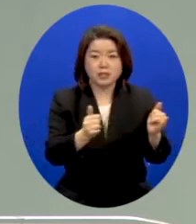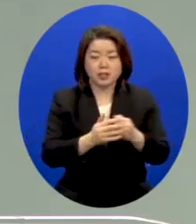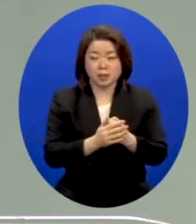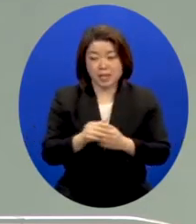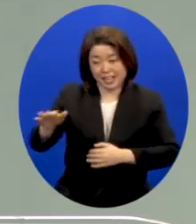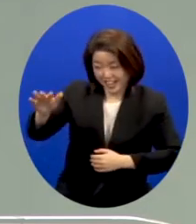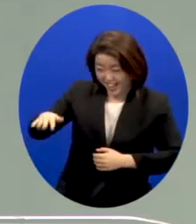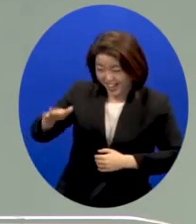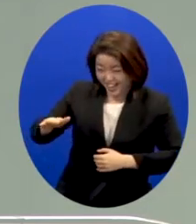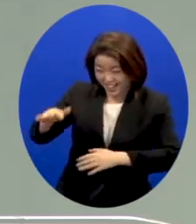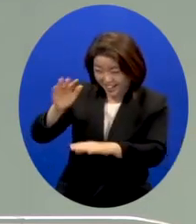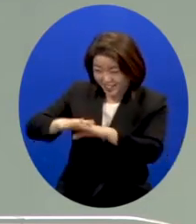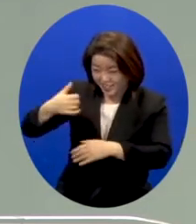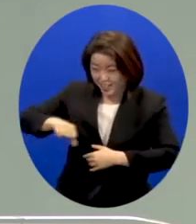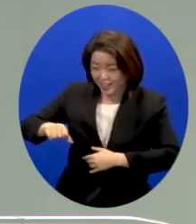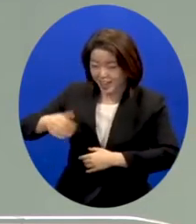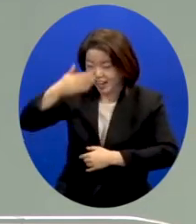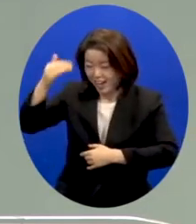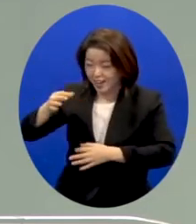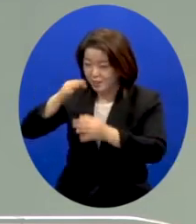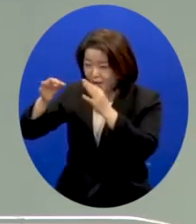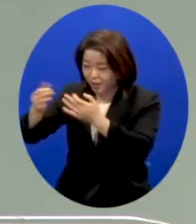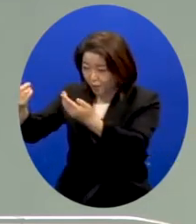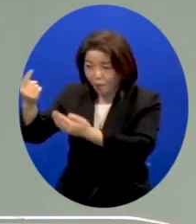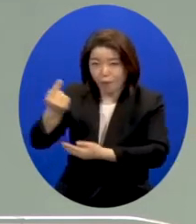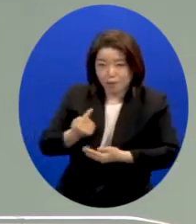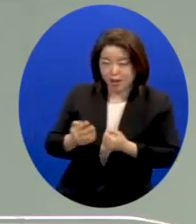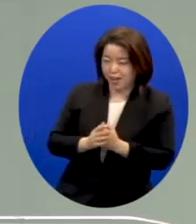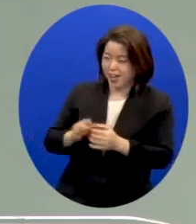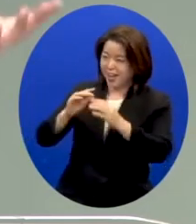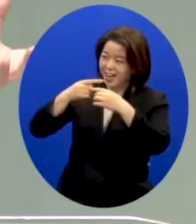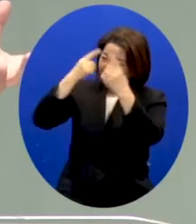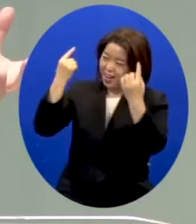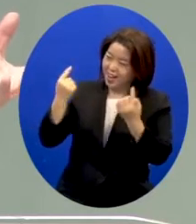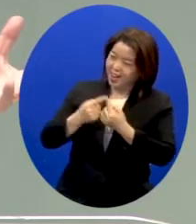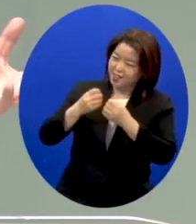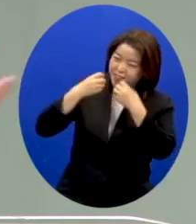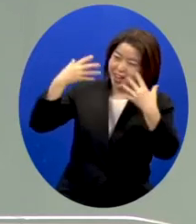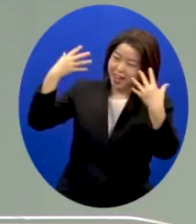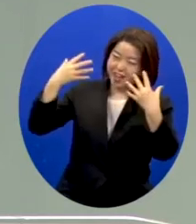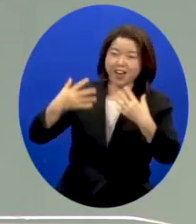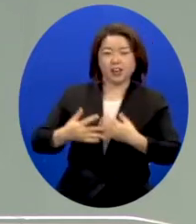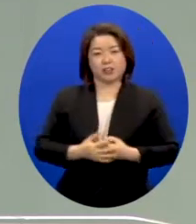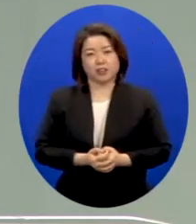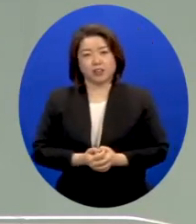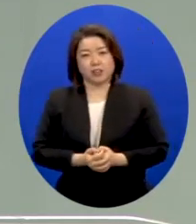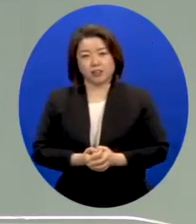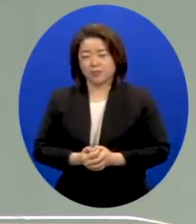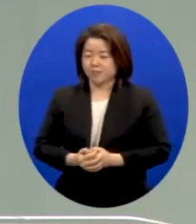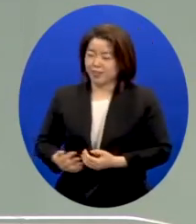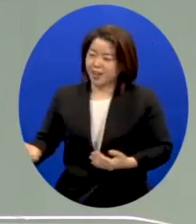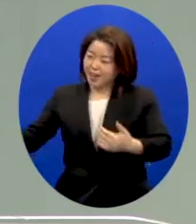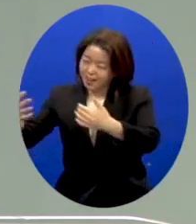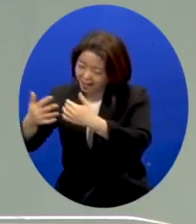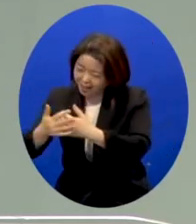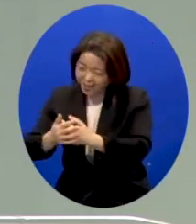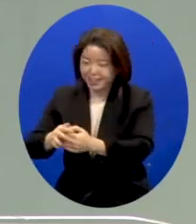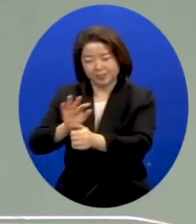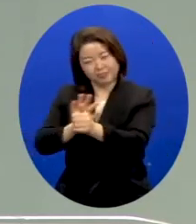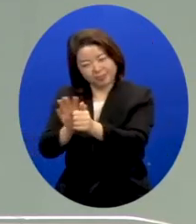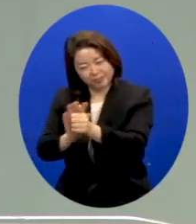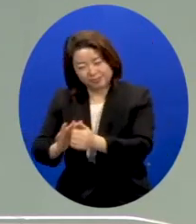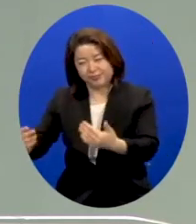어린 손자가 할아버지 하고 다가오면 그만 얼굴이 와 펴지고 그리고 그렇게 다정다감하게 그